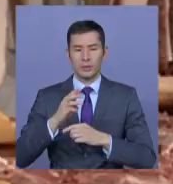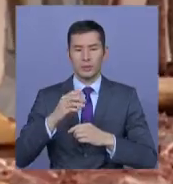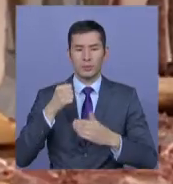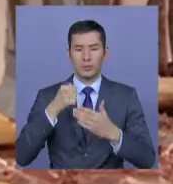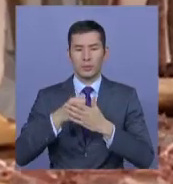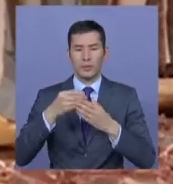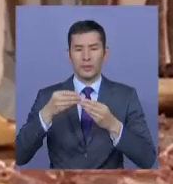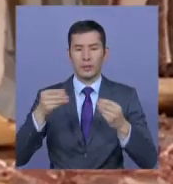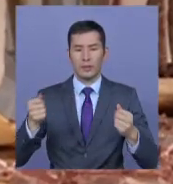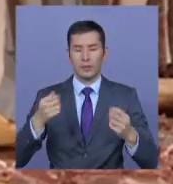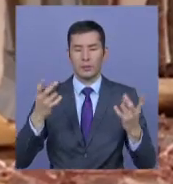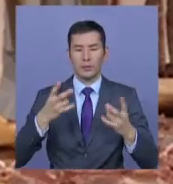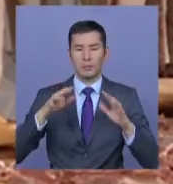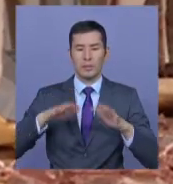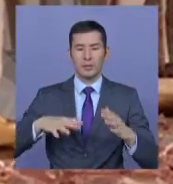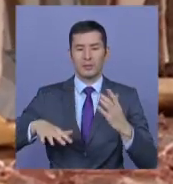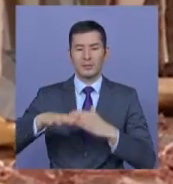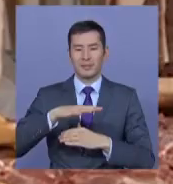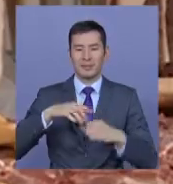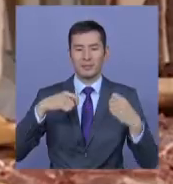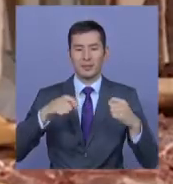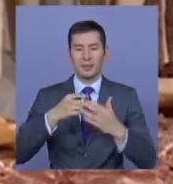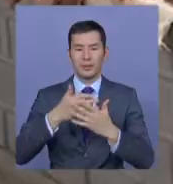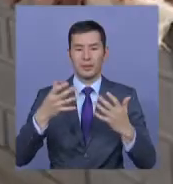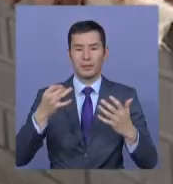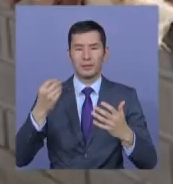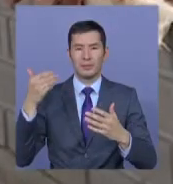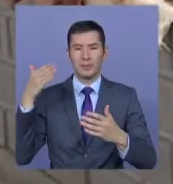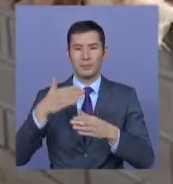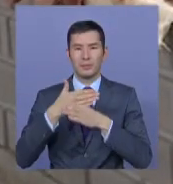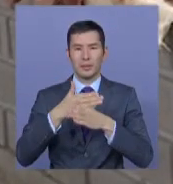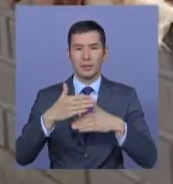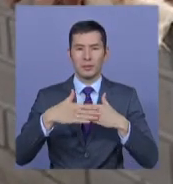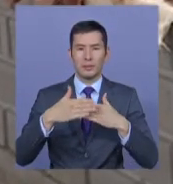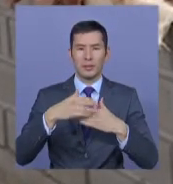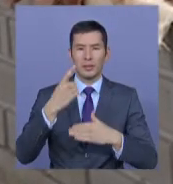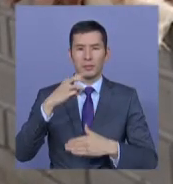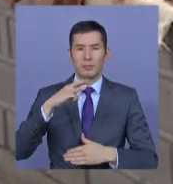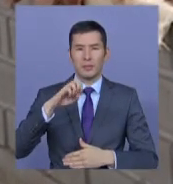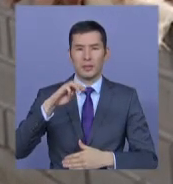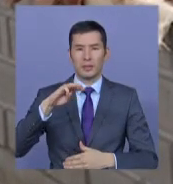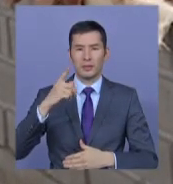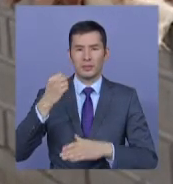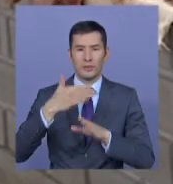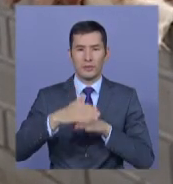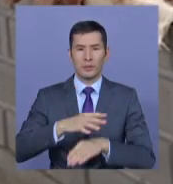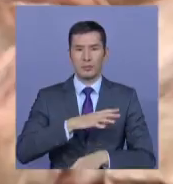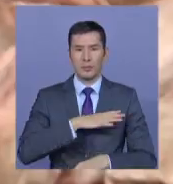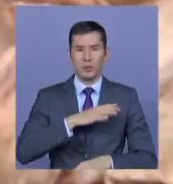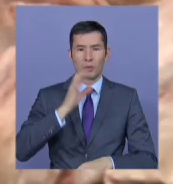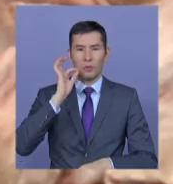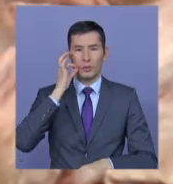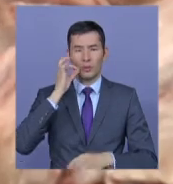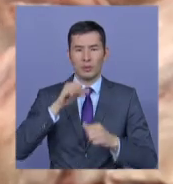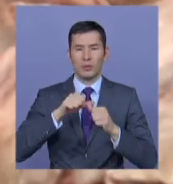дейін жеткізу үшін жергілікті кәсіпкерлік және инвестициялар басқармасы 1,5 миллиард теңге бөлді. Соған қарамастан саудагерлер күз айында